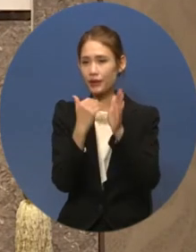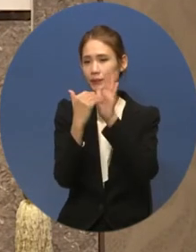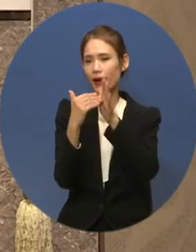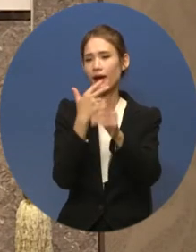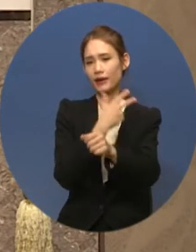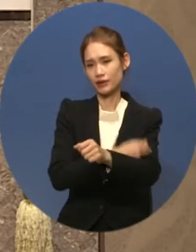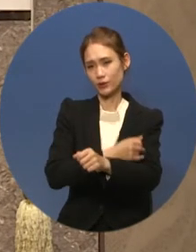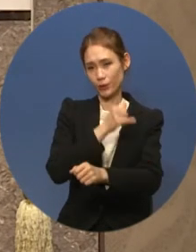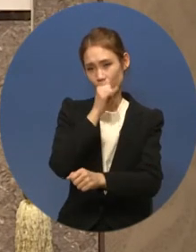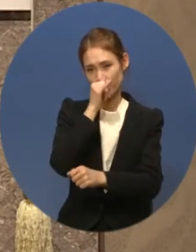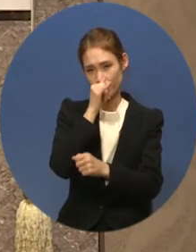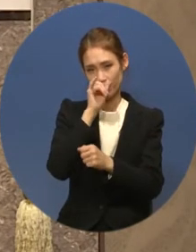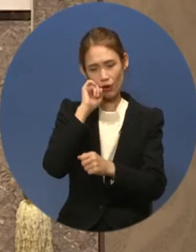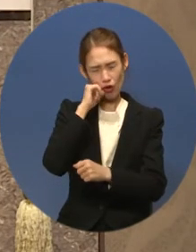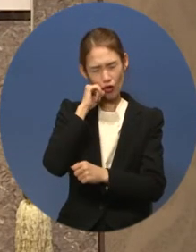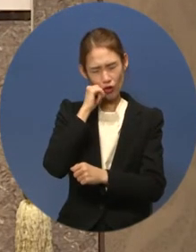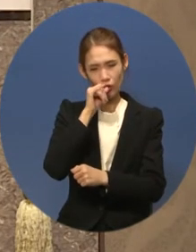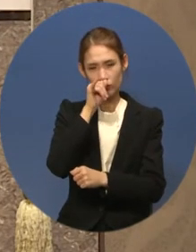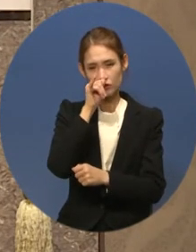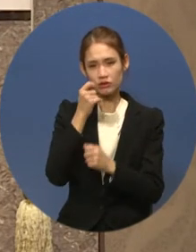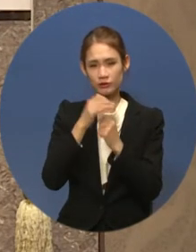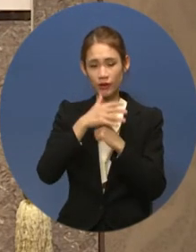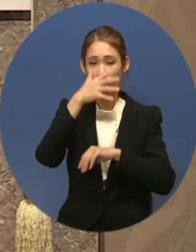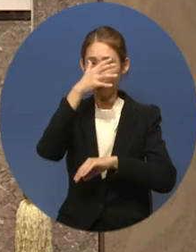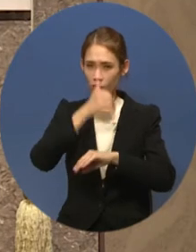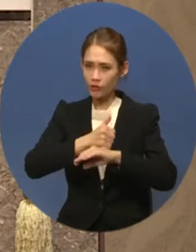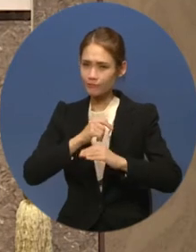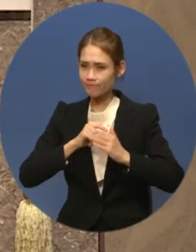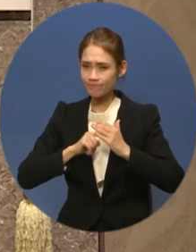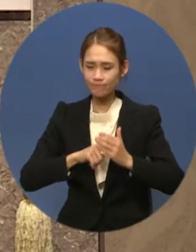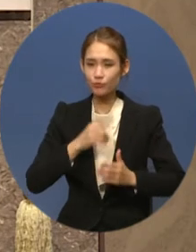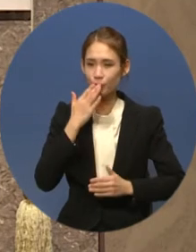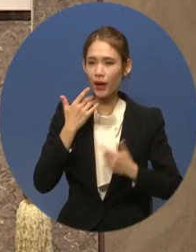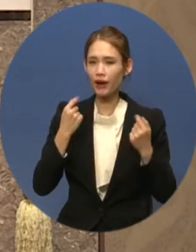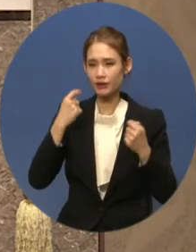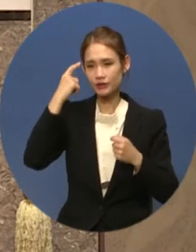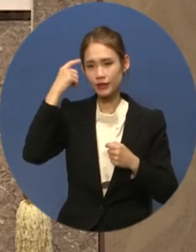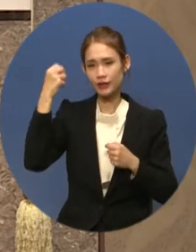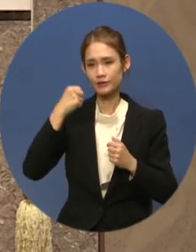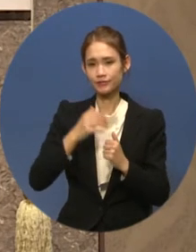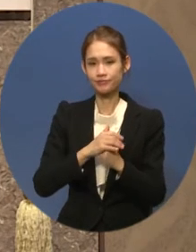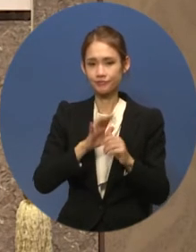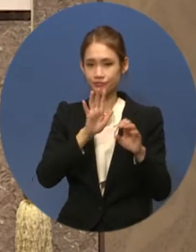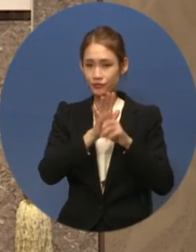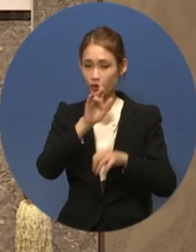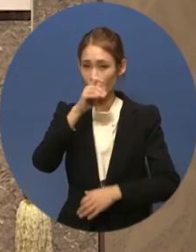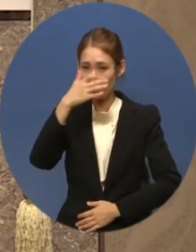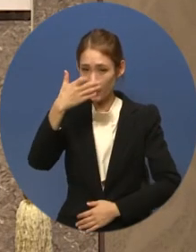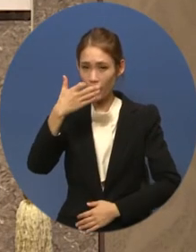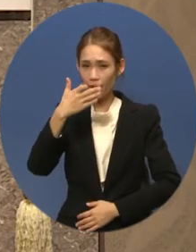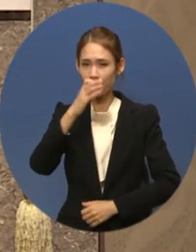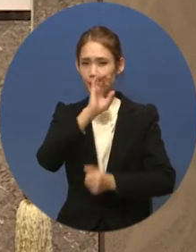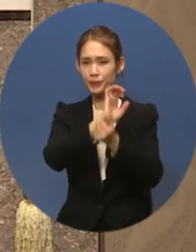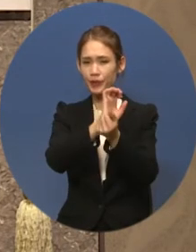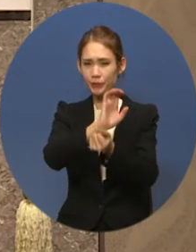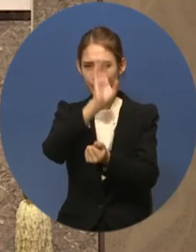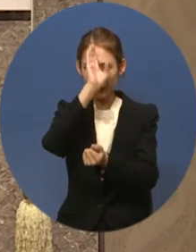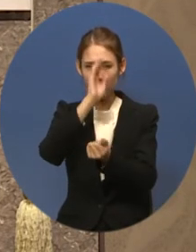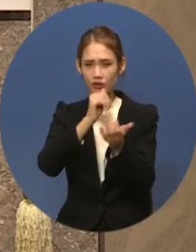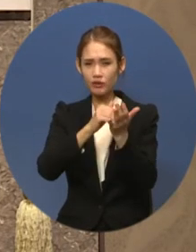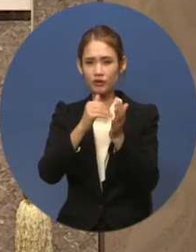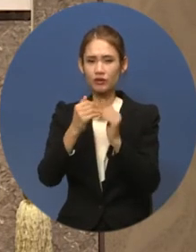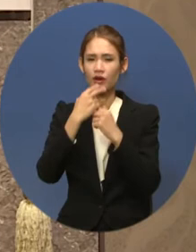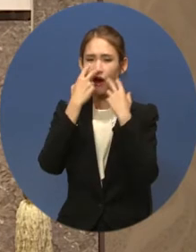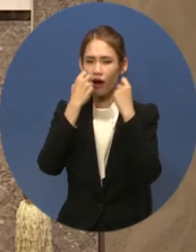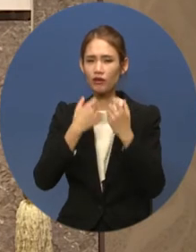어려움이 있겠지만 결국은 우리가 이겨 낼 것이라고 생각을 합니다 코로나 바이러스 도 계속 살아남기 위해서 변이가